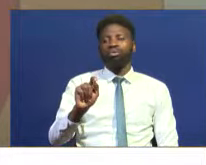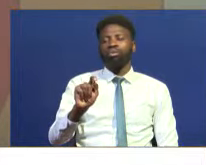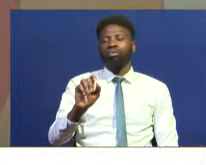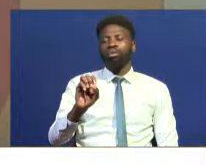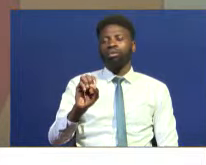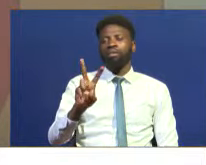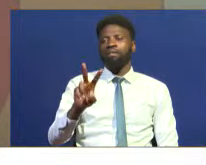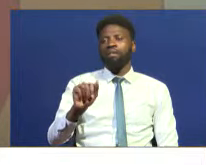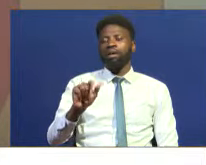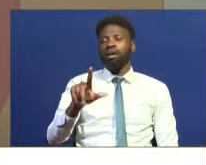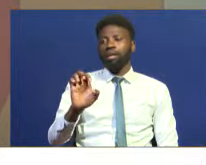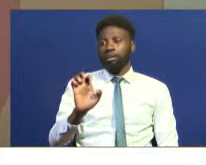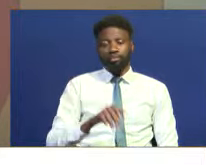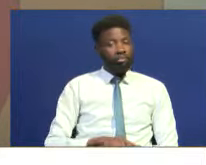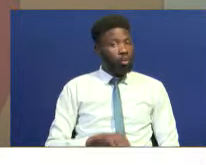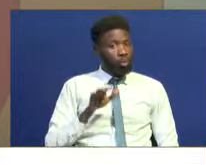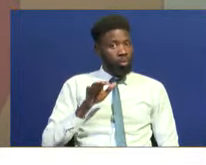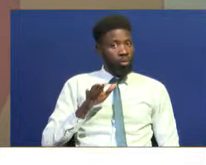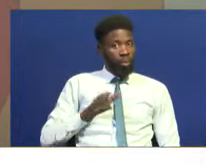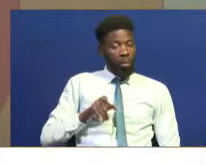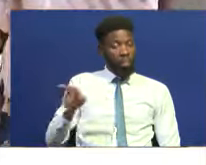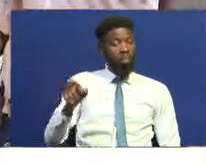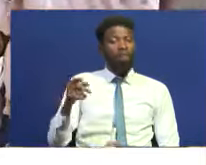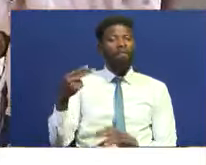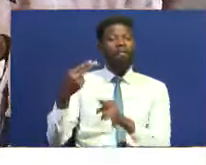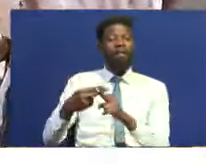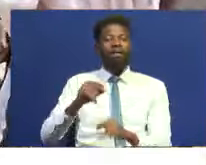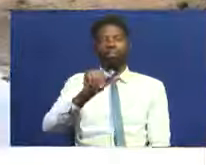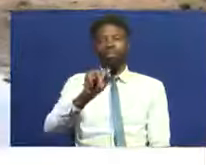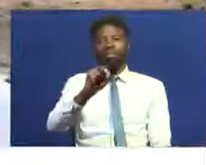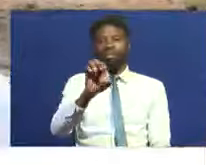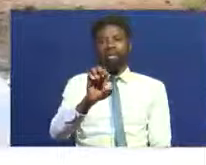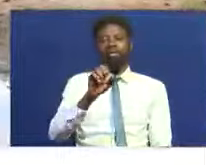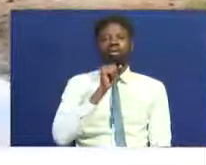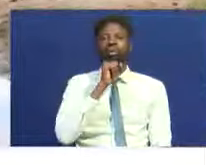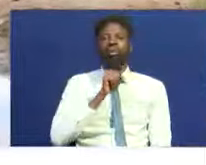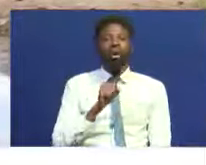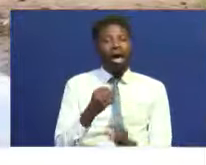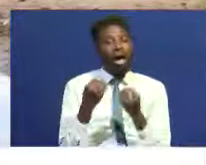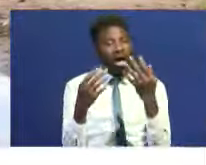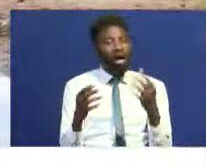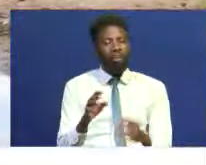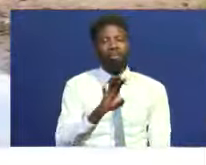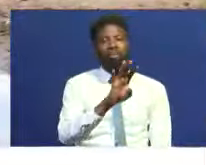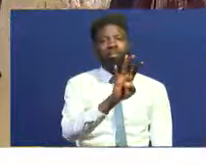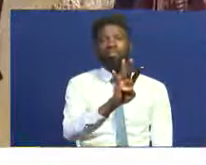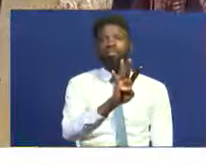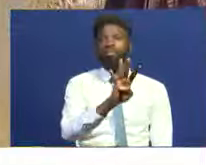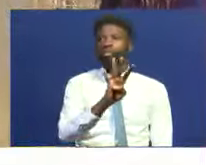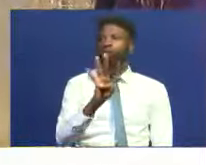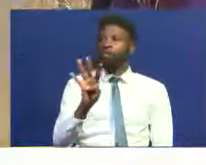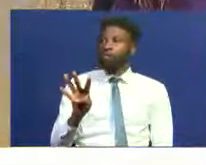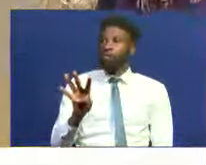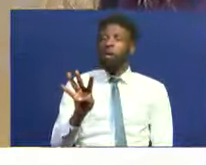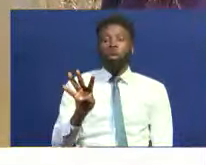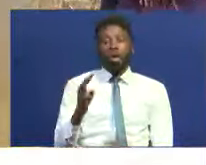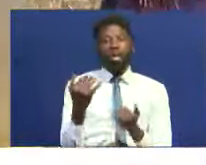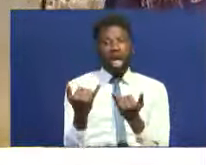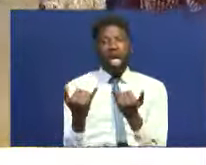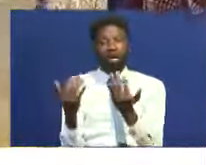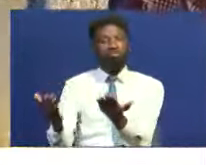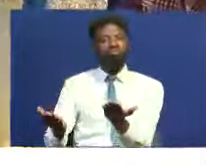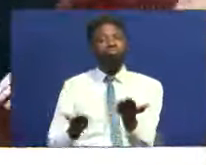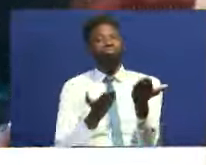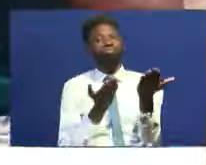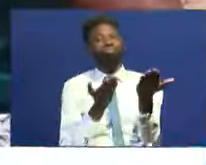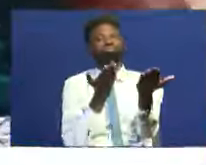Mwili wa mwanamke huyo aliyetambuliwa kama Jane Mwende mwenye umri wa miaka 44 umepelekwa kwenye chumba cha kuhifadhi maiti